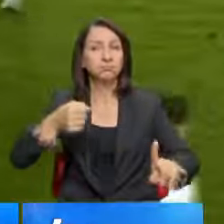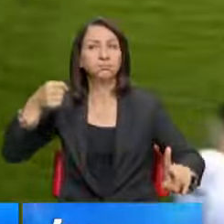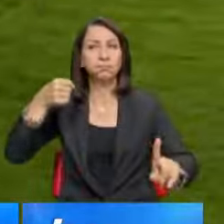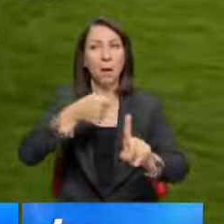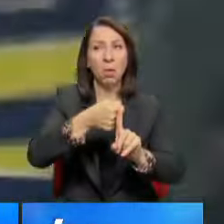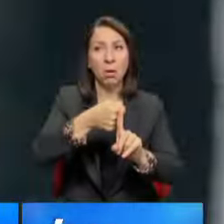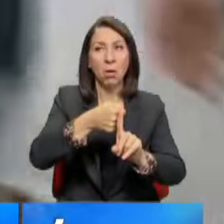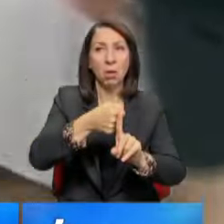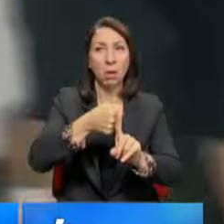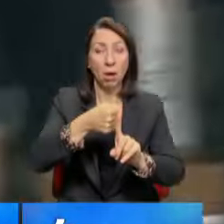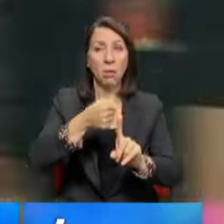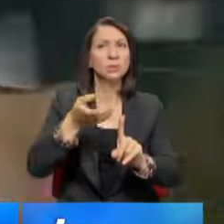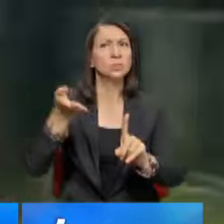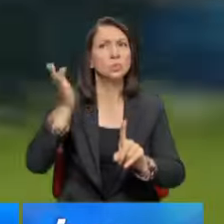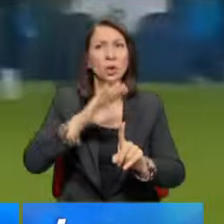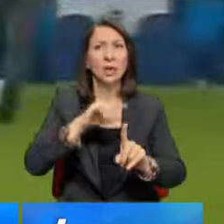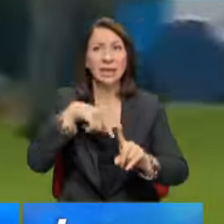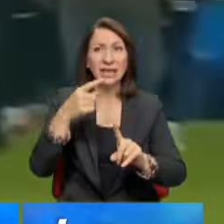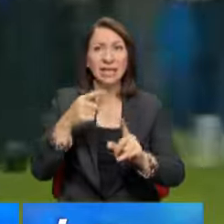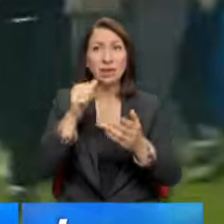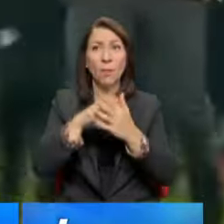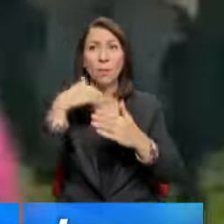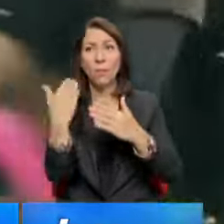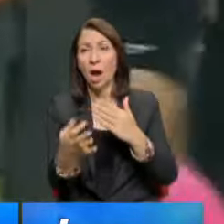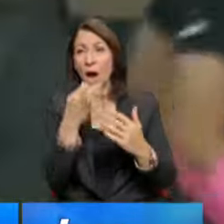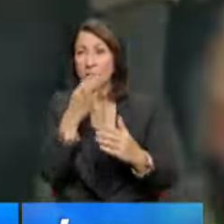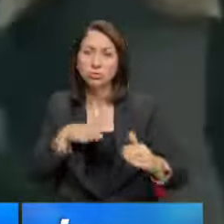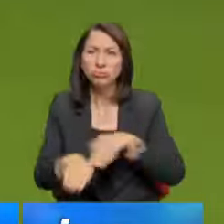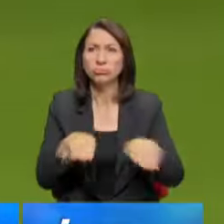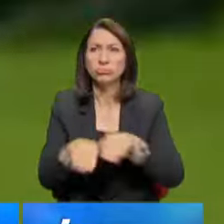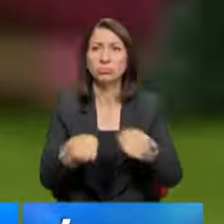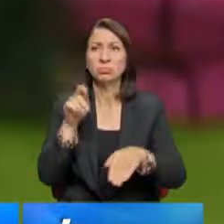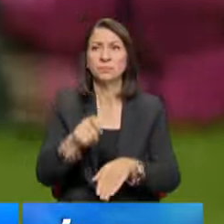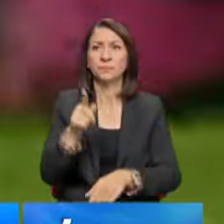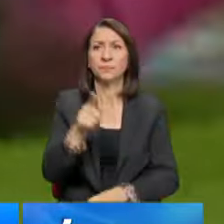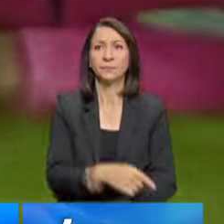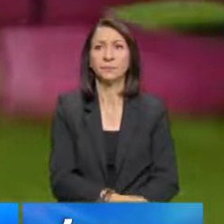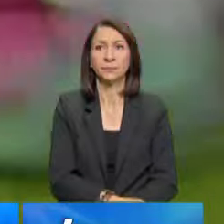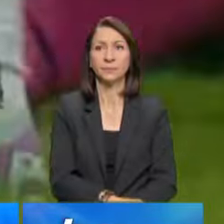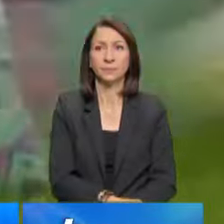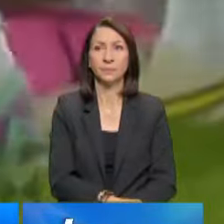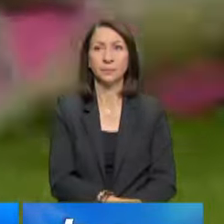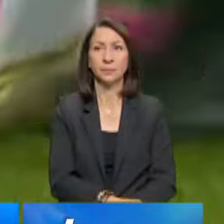Meler'e yumrukla saldırdı. Ardından yanındaki kişiler yere düşen hakeme tekmeler attı.